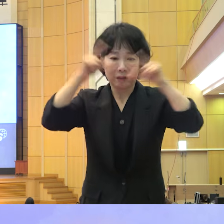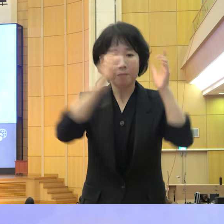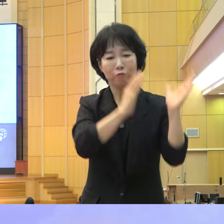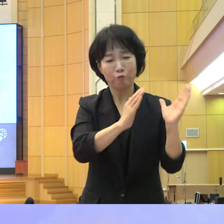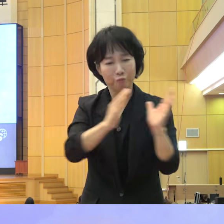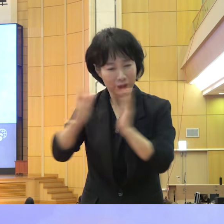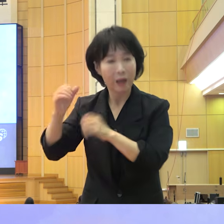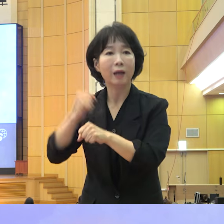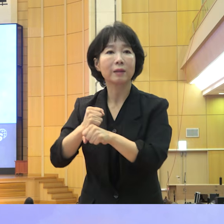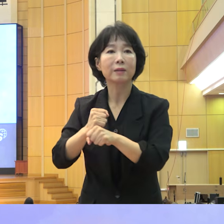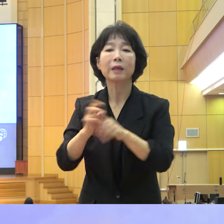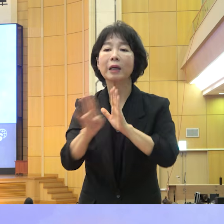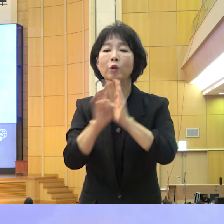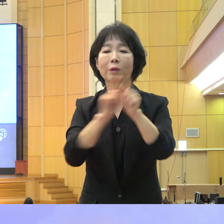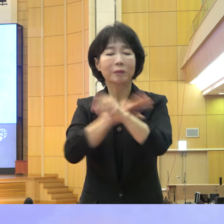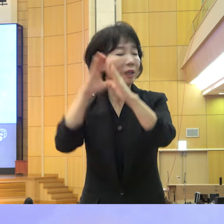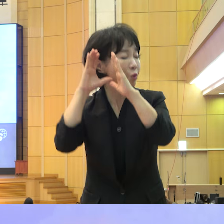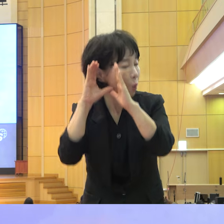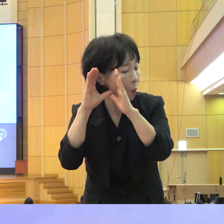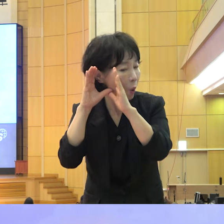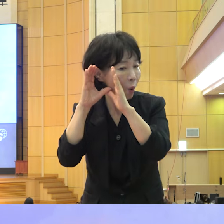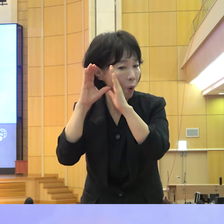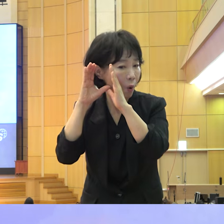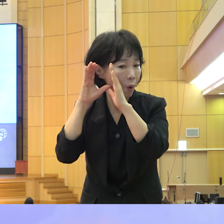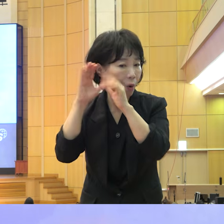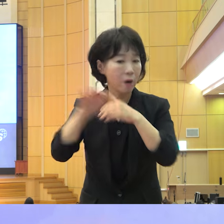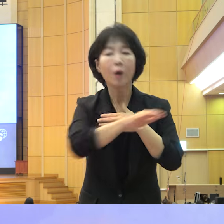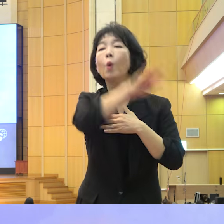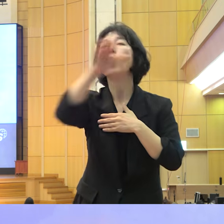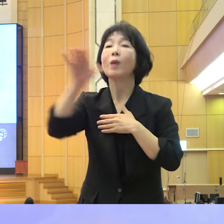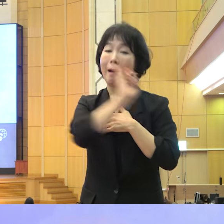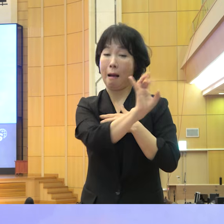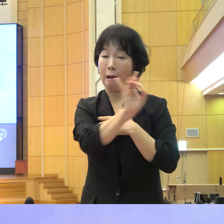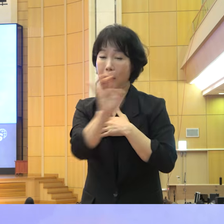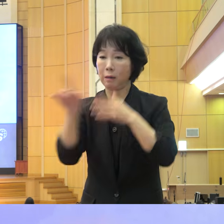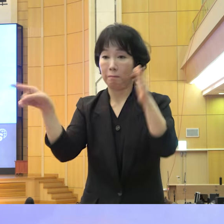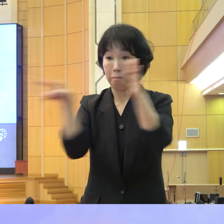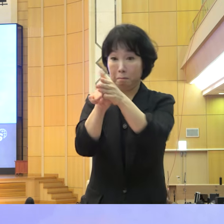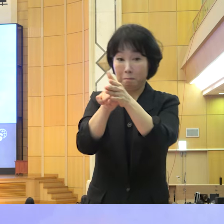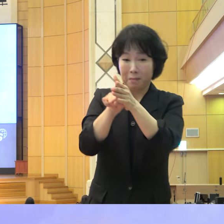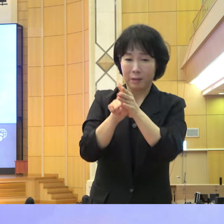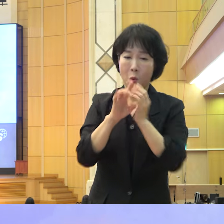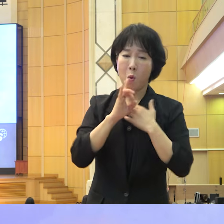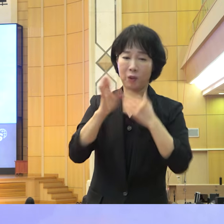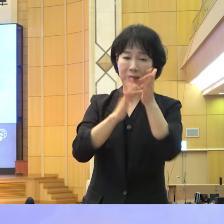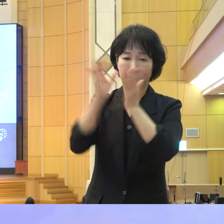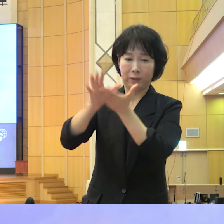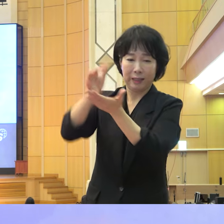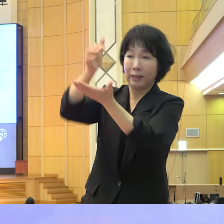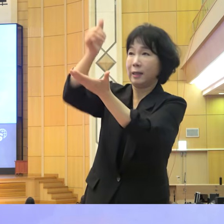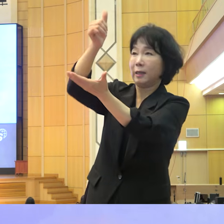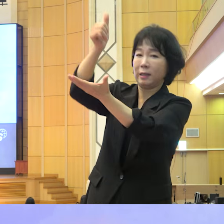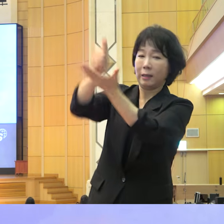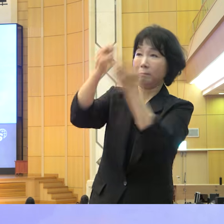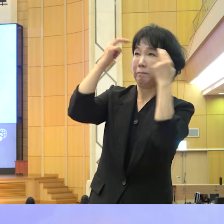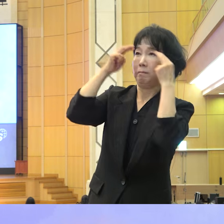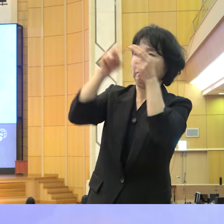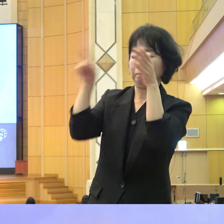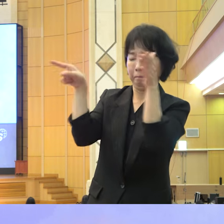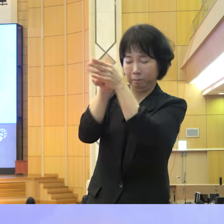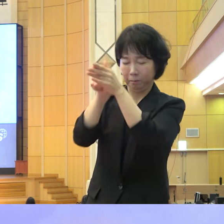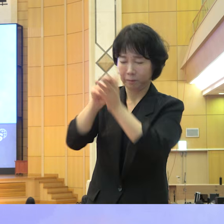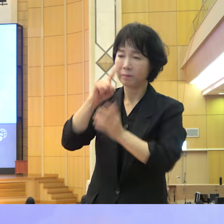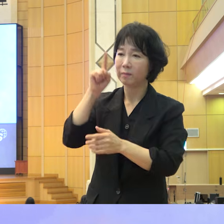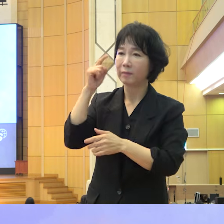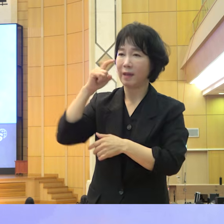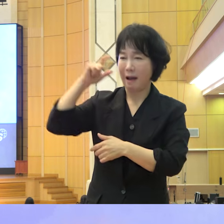준비케 하는 예언의 말씀을 통해서 우리의 믿음이 오직 예수님만 믿는 금 같은